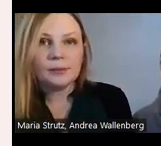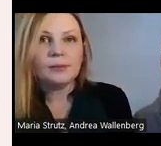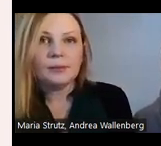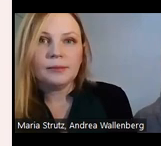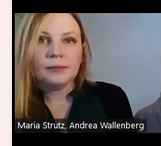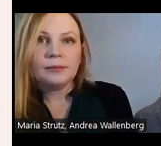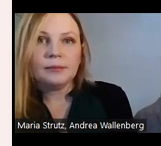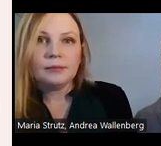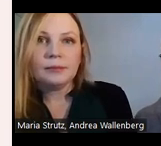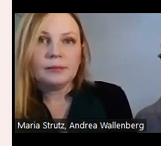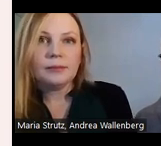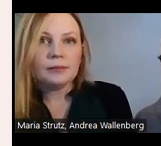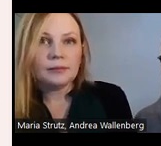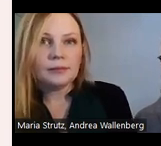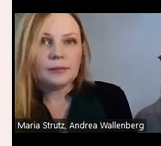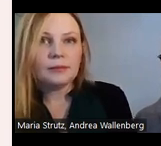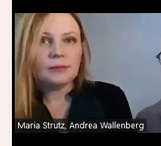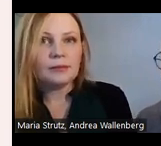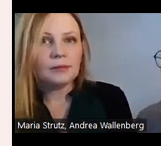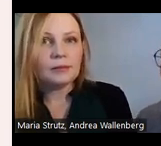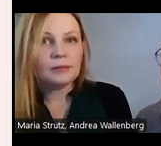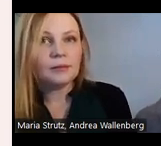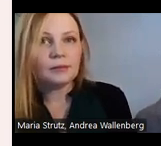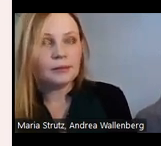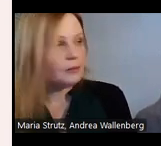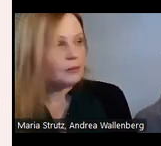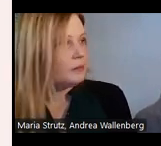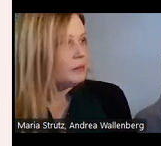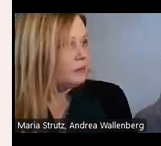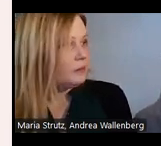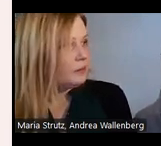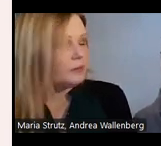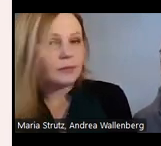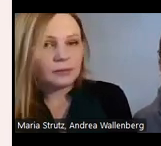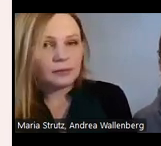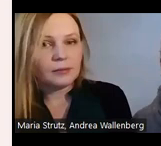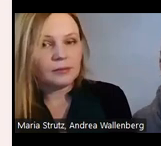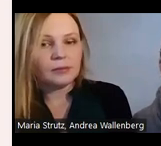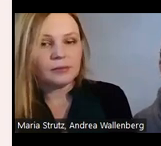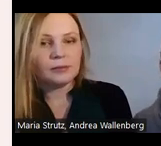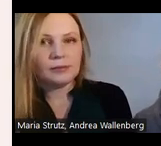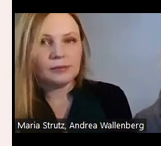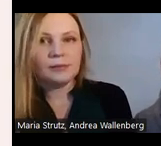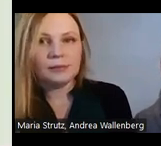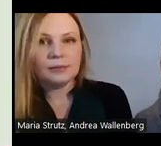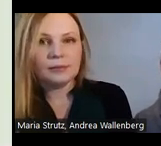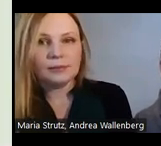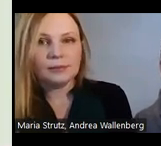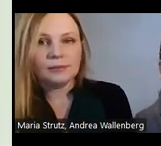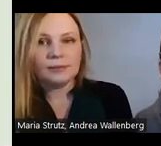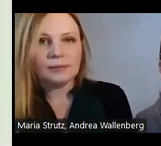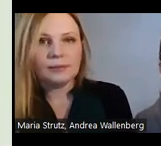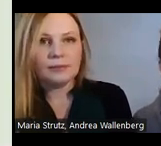och svårt med de här längre stunderna som det kan vara att sitta still. Och vi kan byta till nästa bild. Och vad händer då